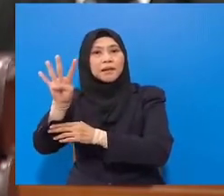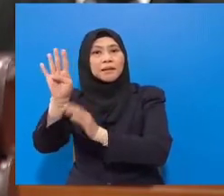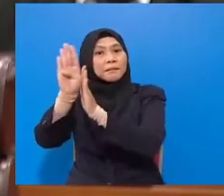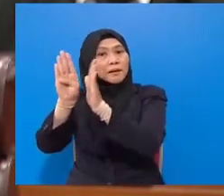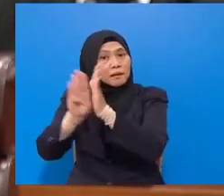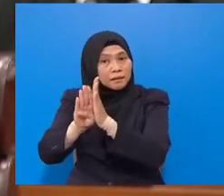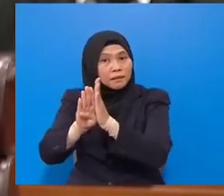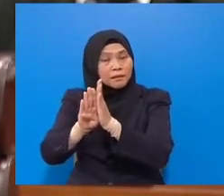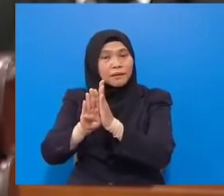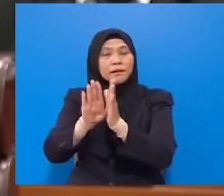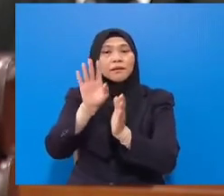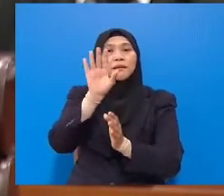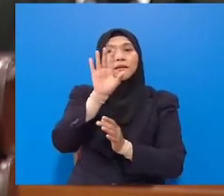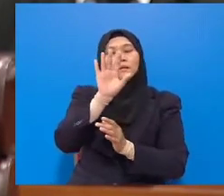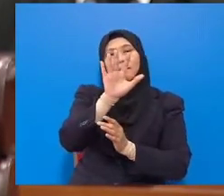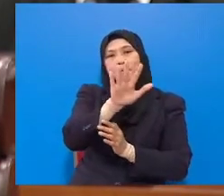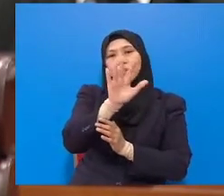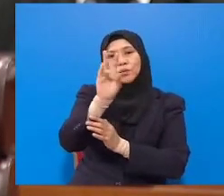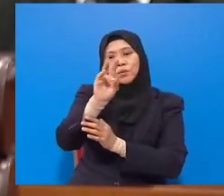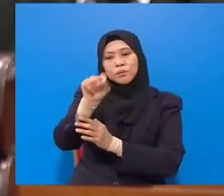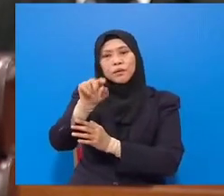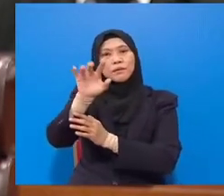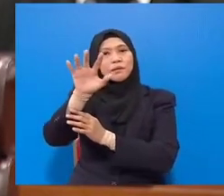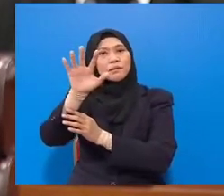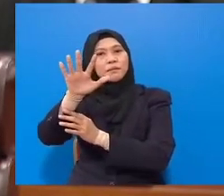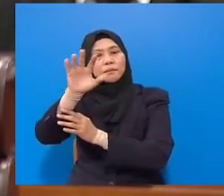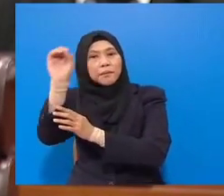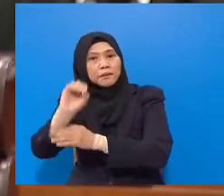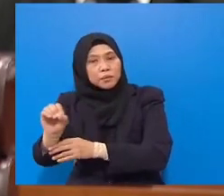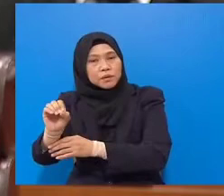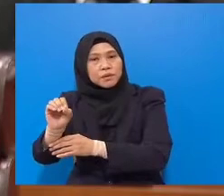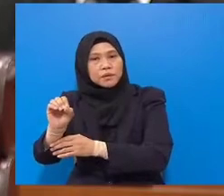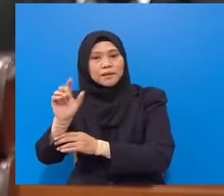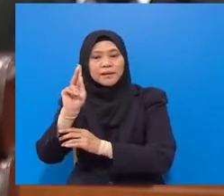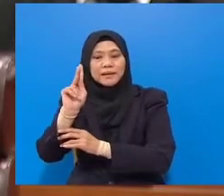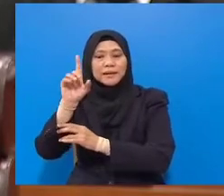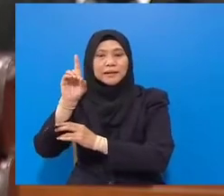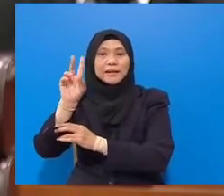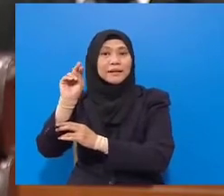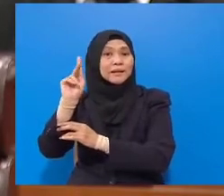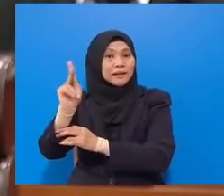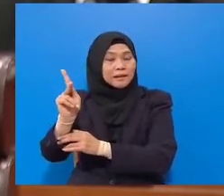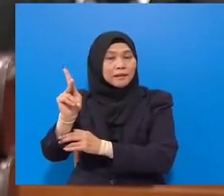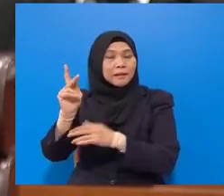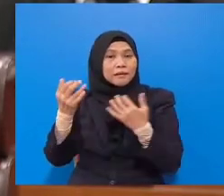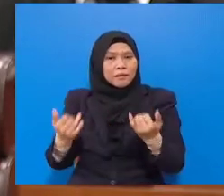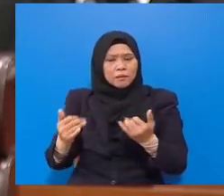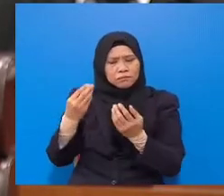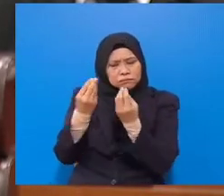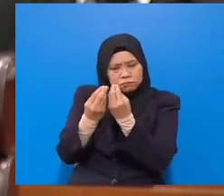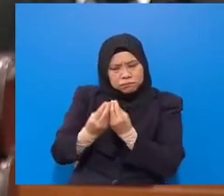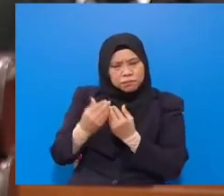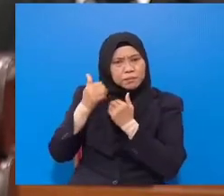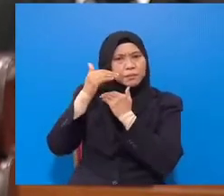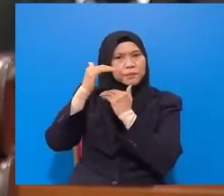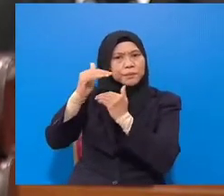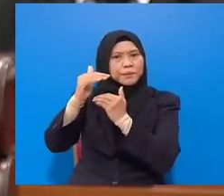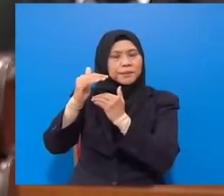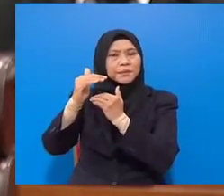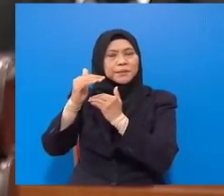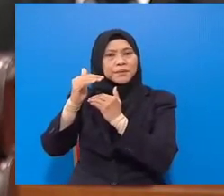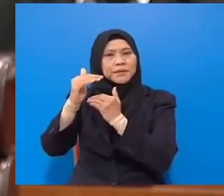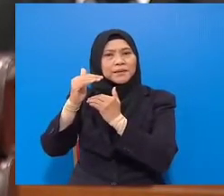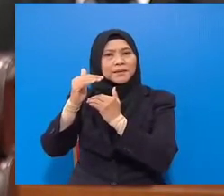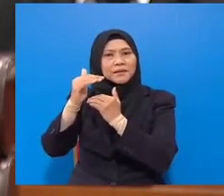atau 50 70700 data like Denki namun berdasarkan pengiraan Hearts statutory